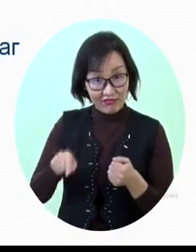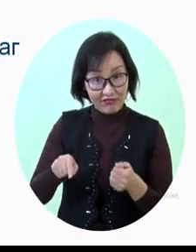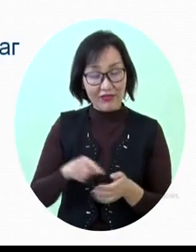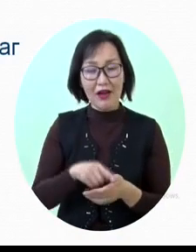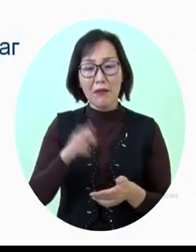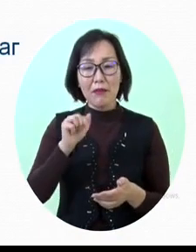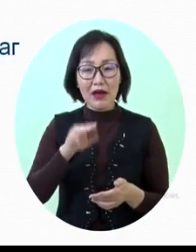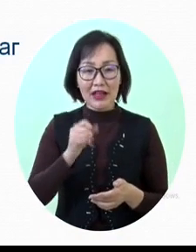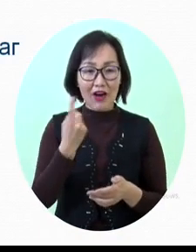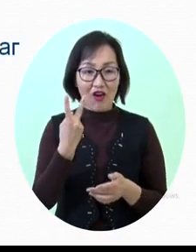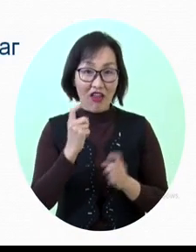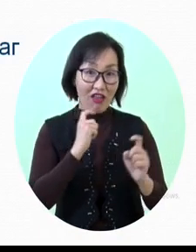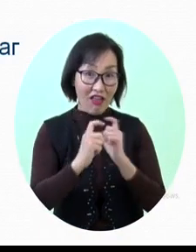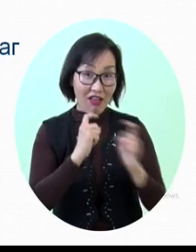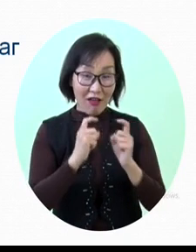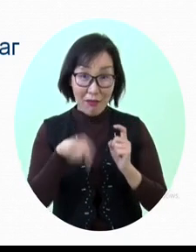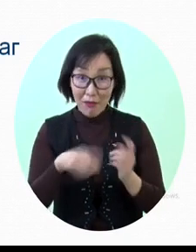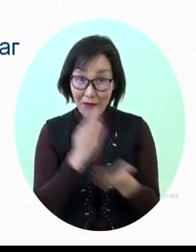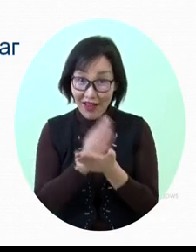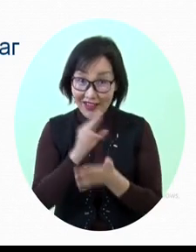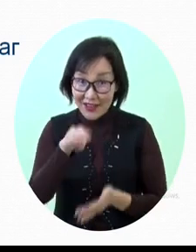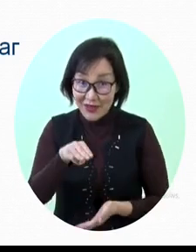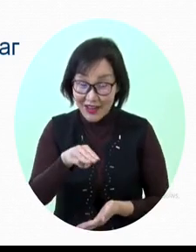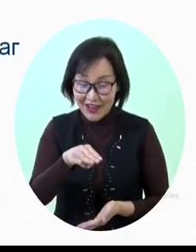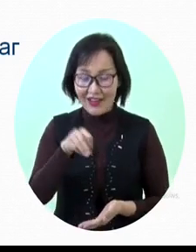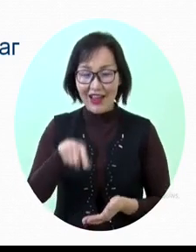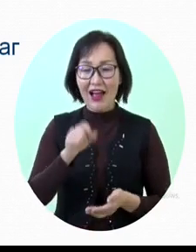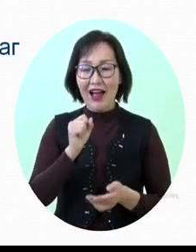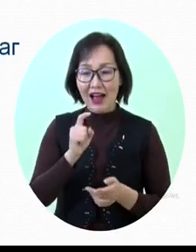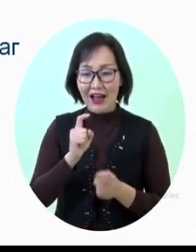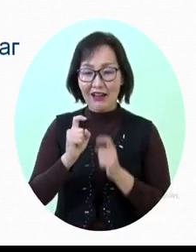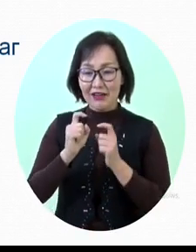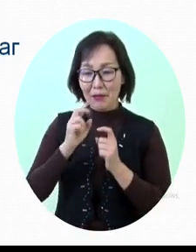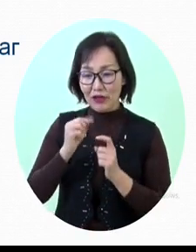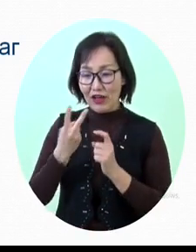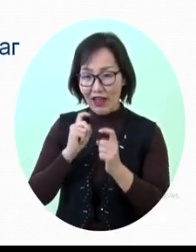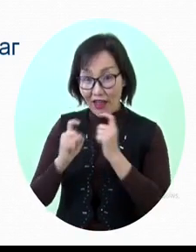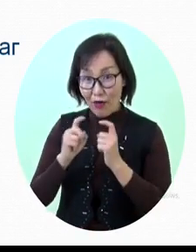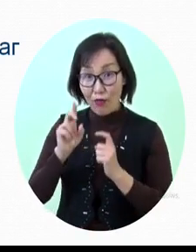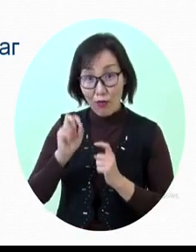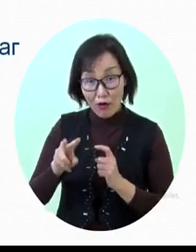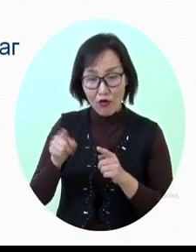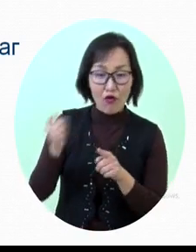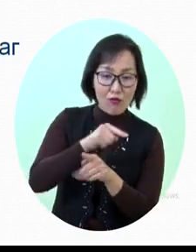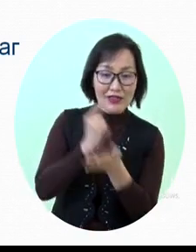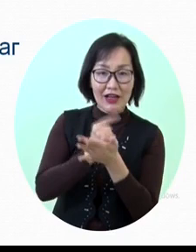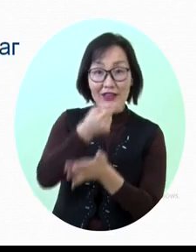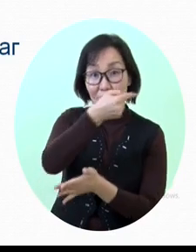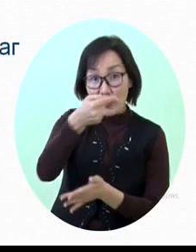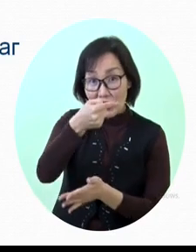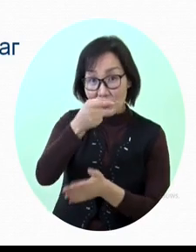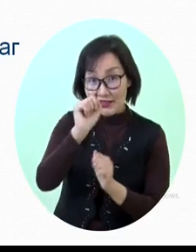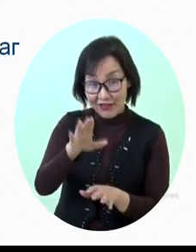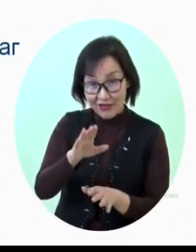бат ах хоёр маань ярилцсаж байгаа учраас бат ах хоёрын ард давхар цэгүүд тавигдсан байна.